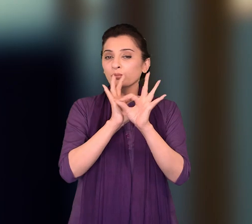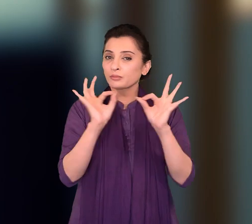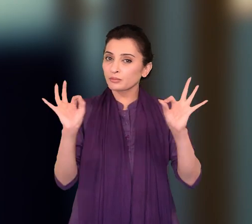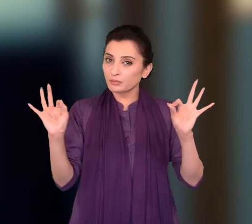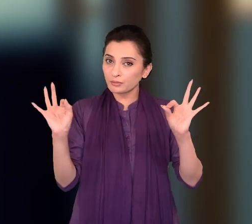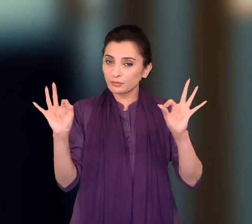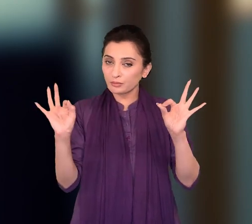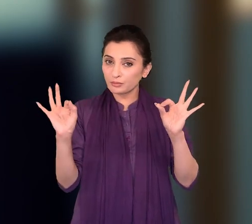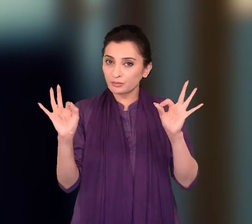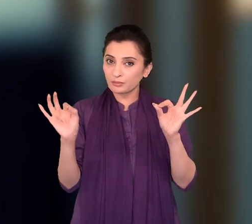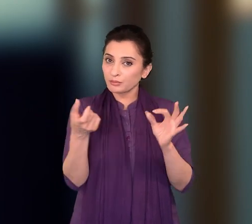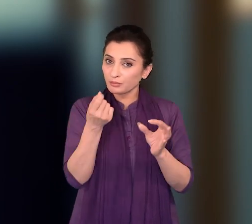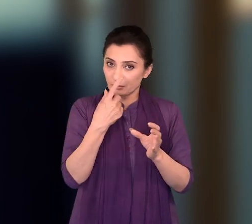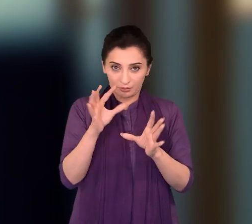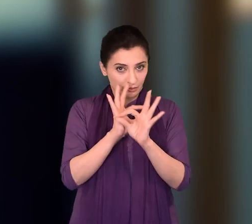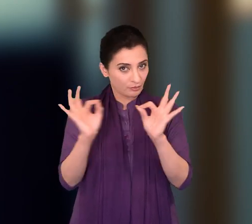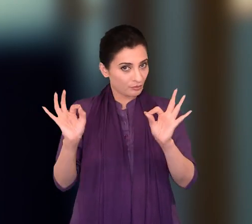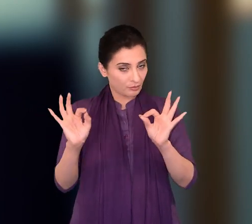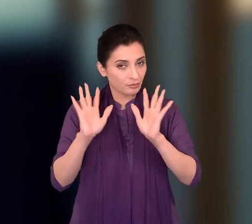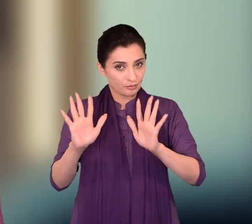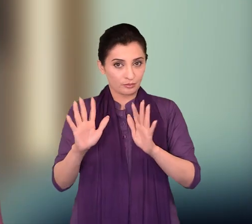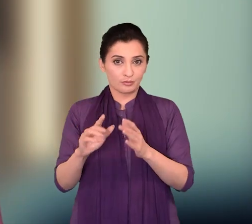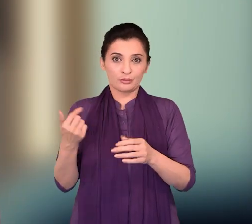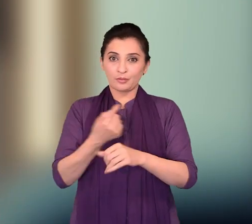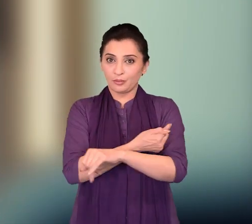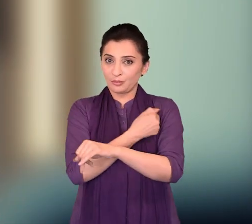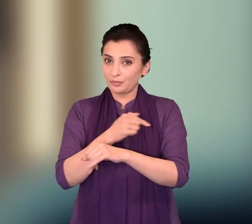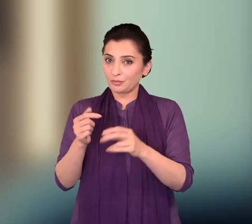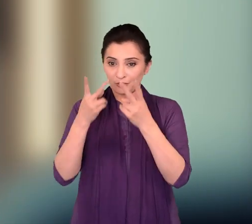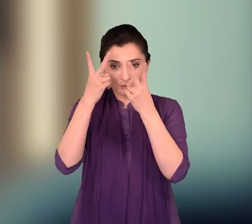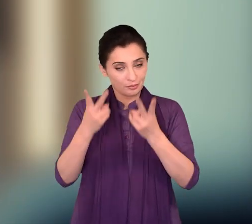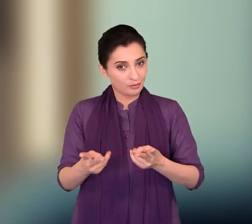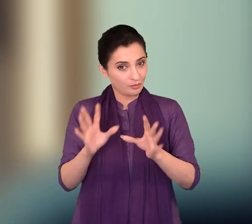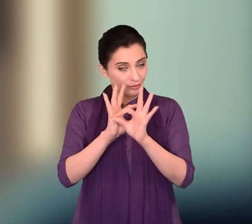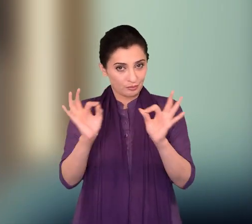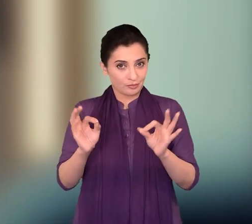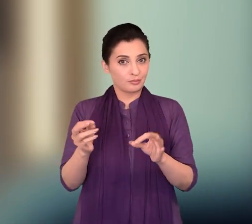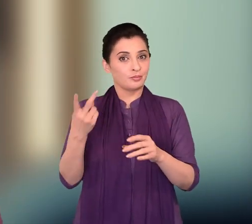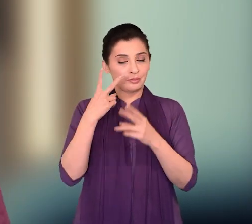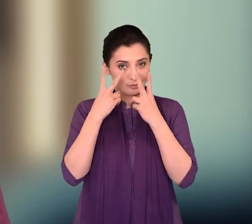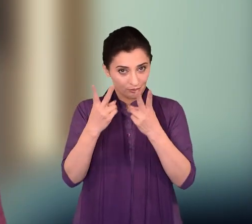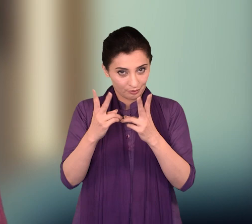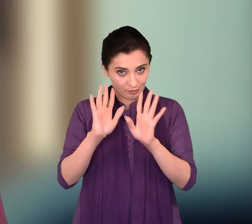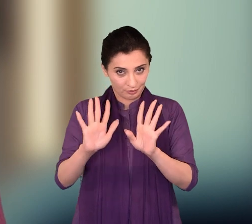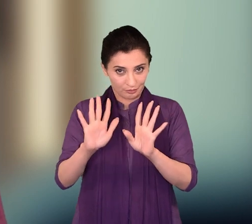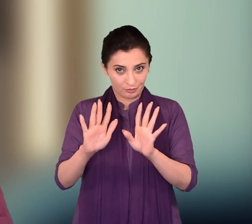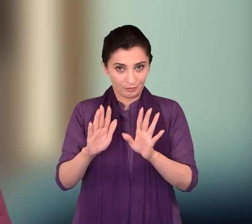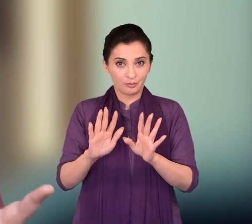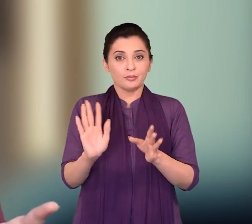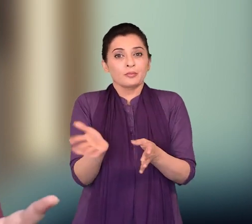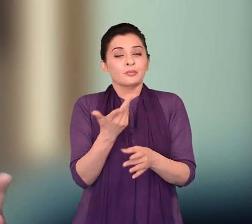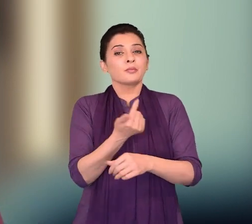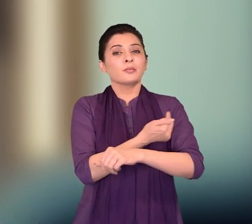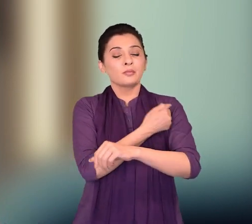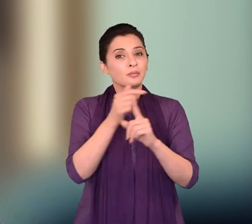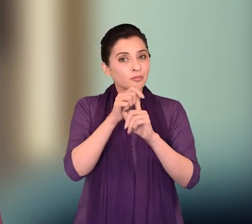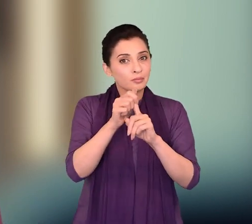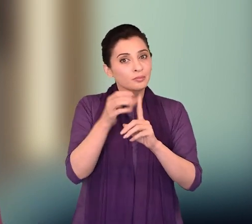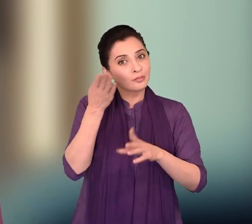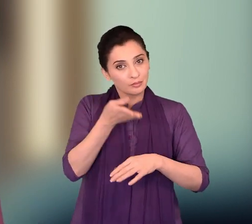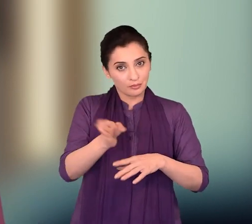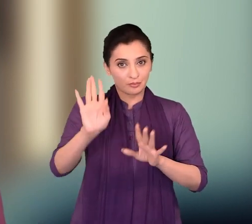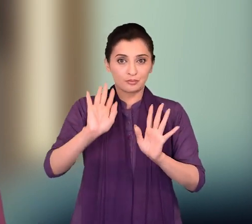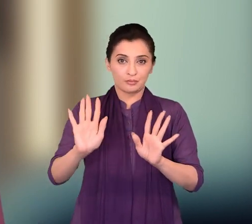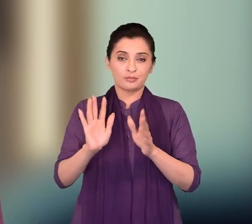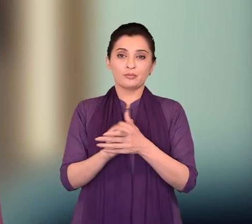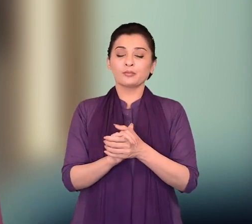ہولسٹک ڈائگنوسس ملے اور وہ ایک اچھی طریقے سے اگر ریفرل ہونا ہے تو ریفر ہوں, اور جتنی ان کی براڈ